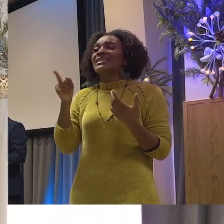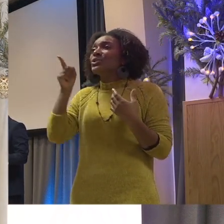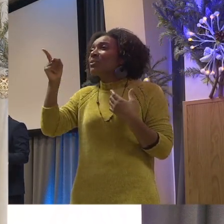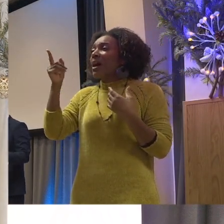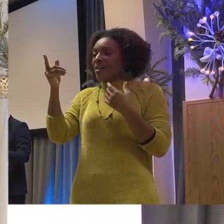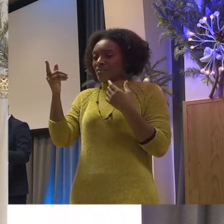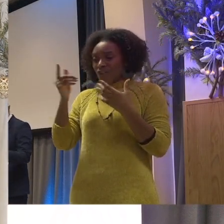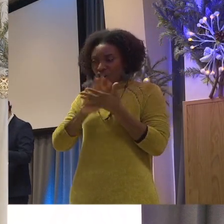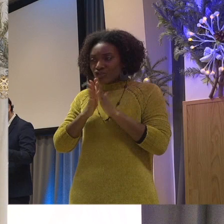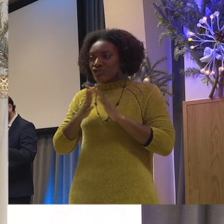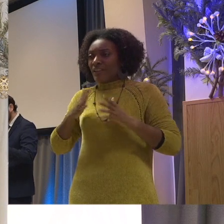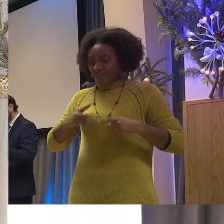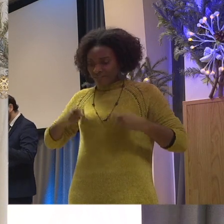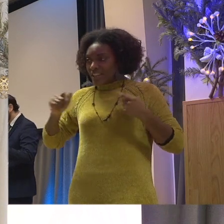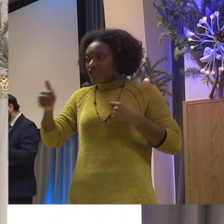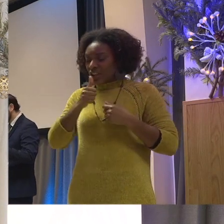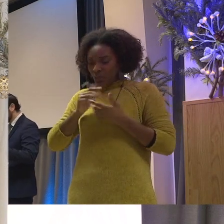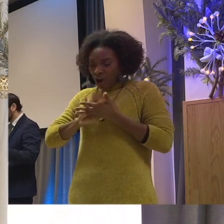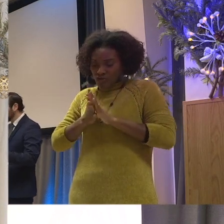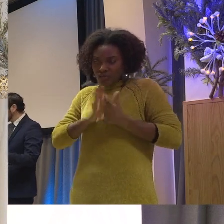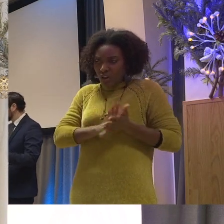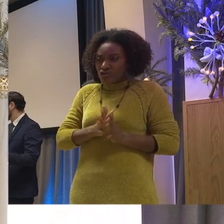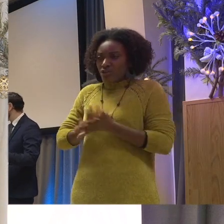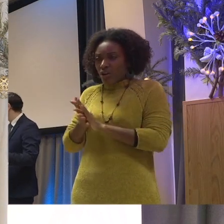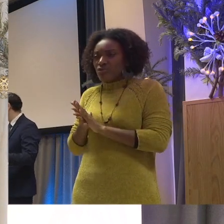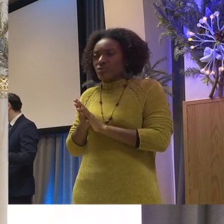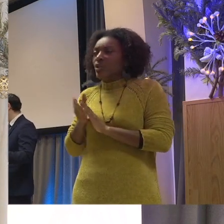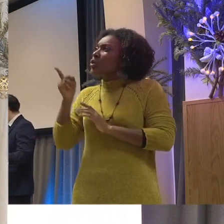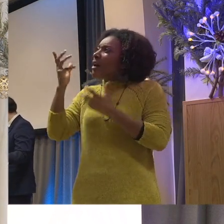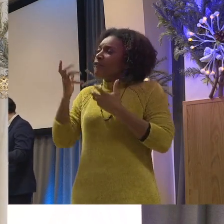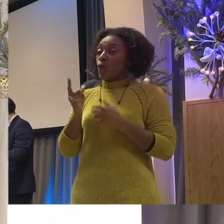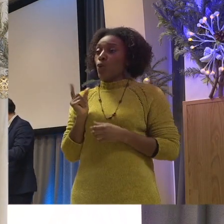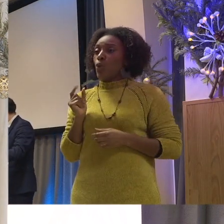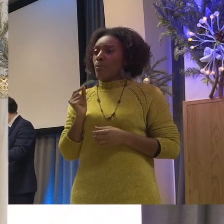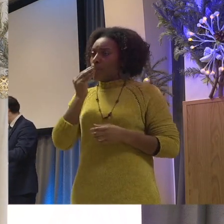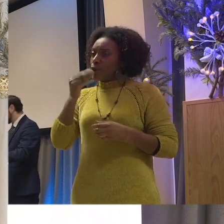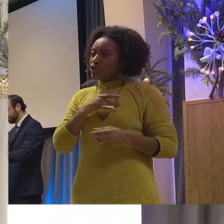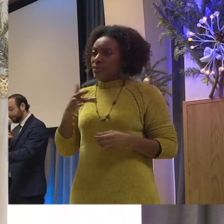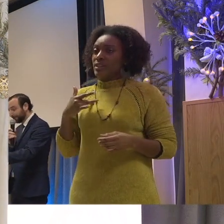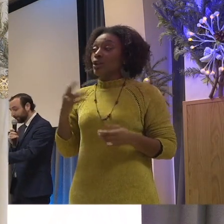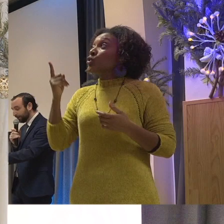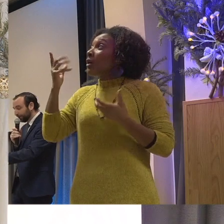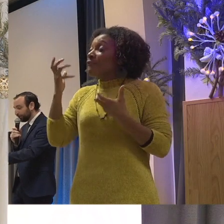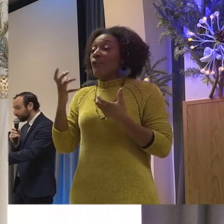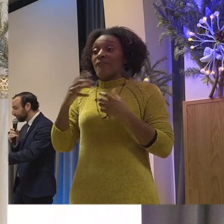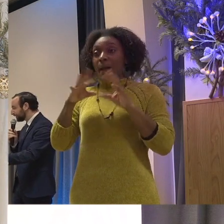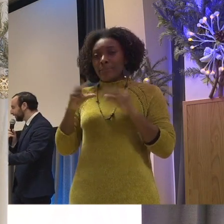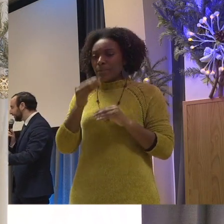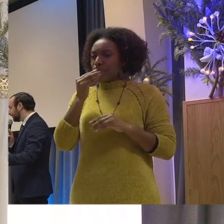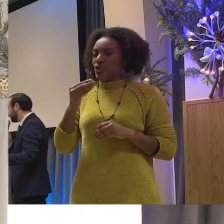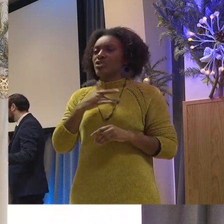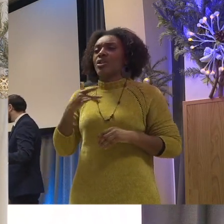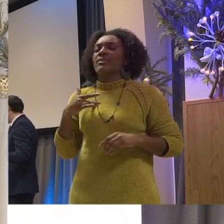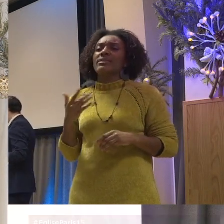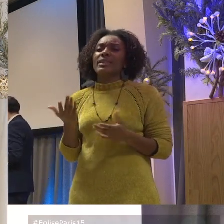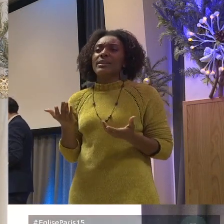dans nos vies. Tu es ce Dieu qui a à cœur que nos couples soient en bonne santé, que nos familles soient en bonne santé, Père. Tu es ce Dieu qui